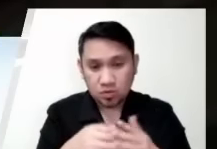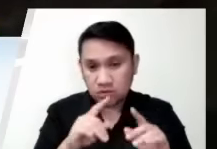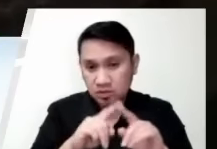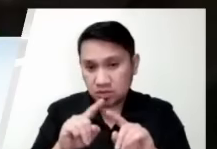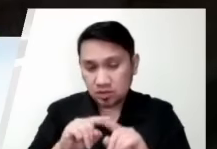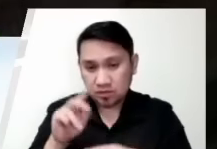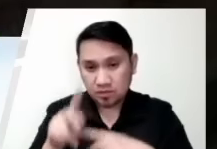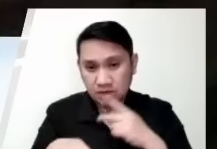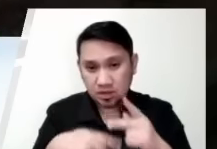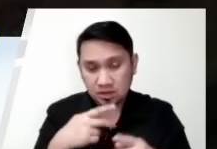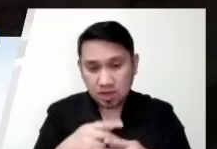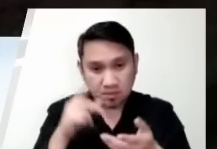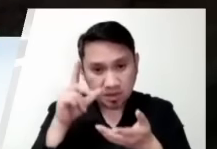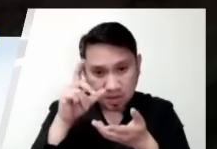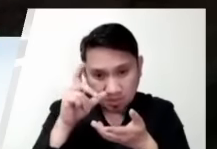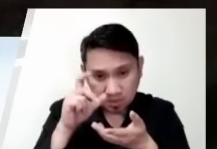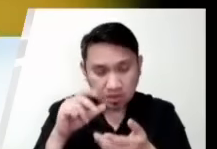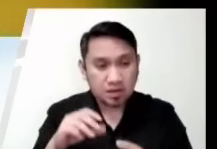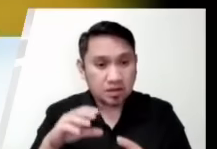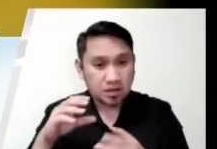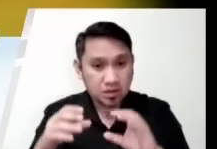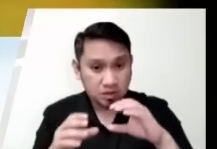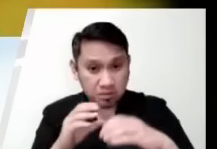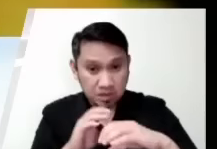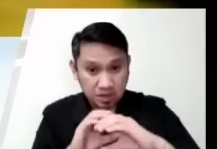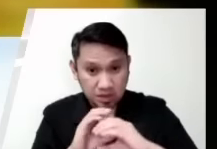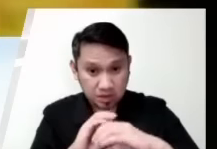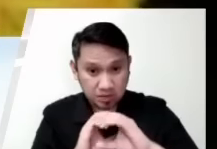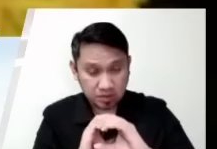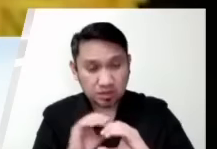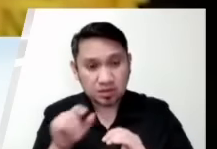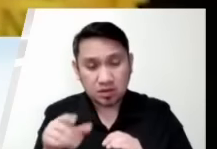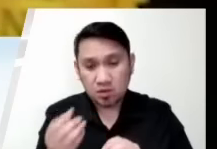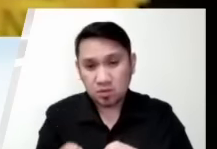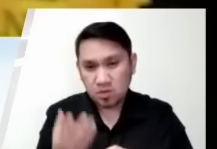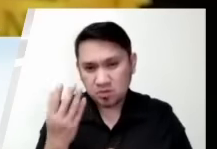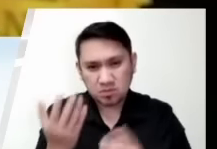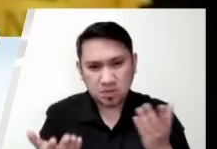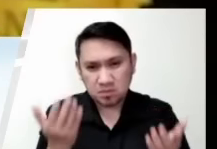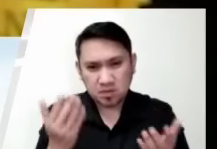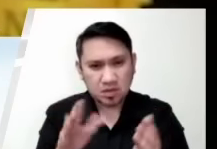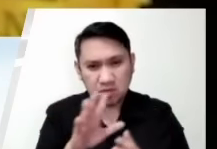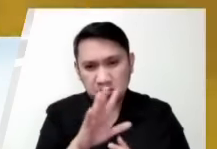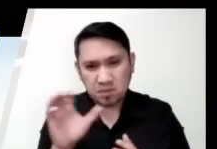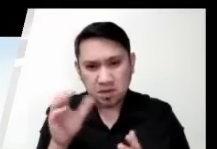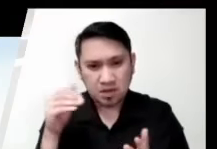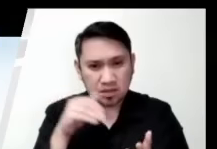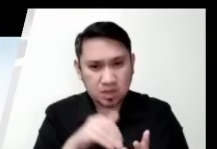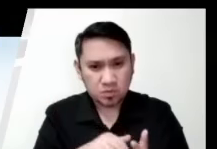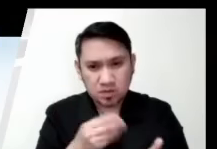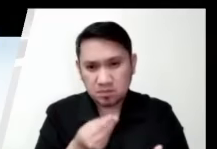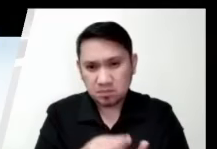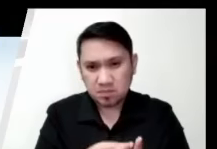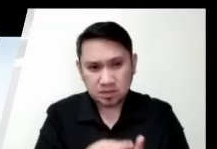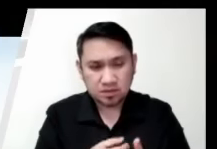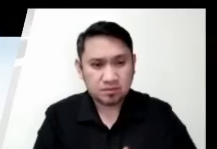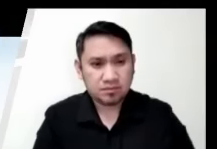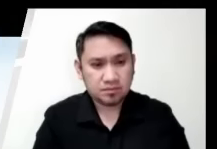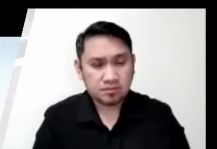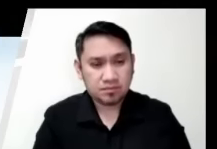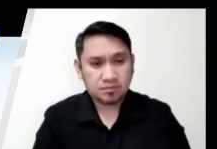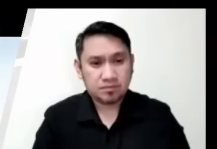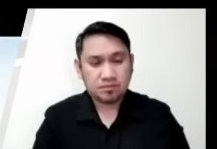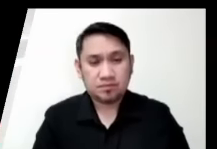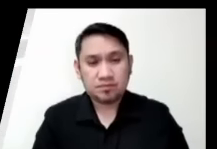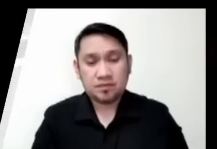camera at lente na nasa loob nito na nagkakahalaga ng kulang 500,000 eh mahal po